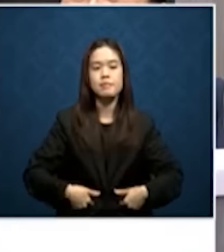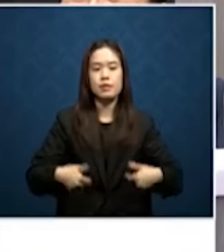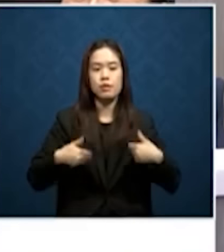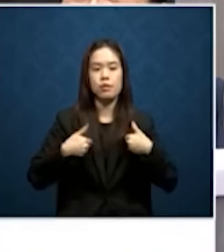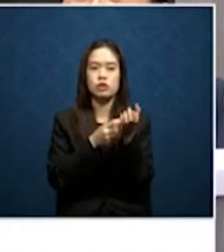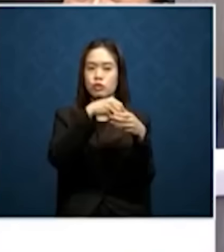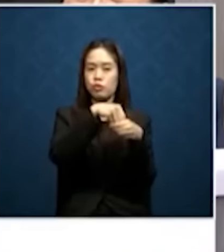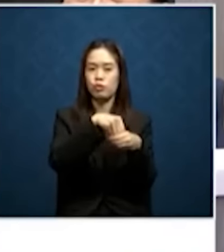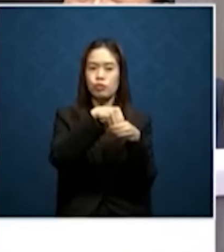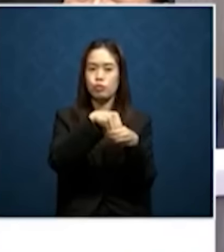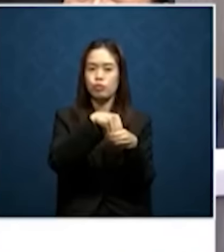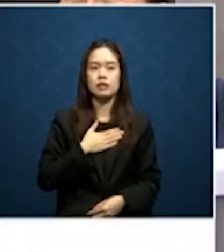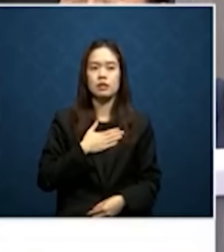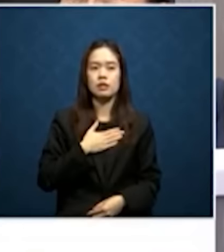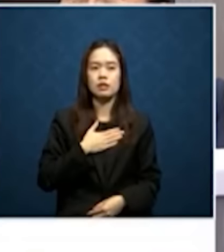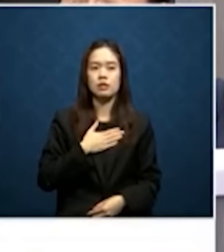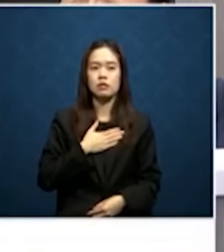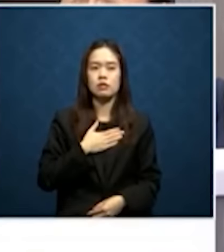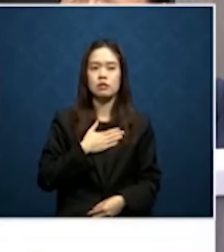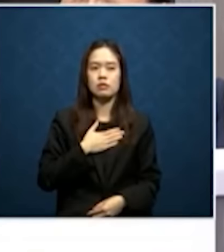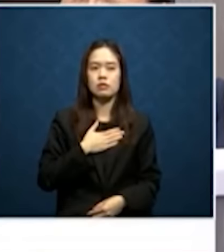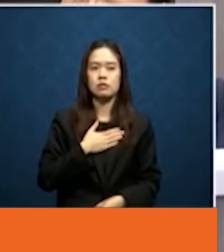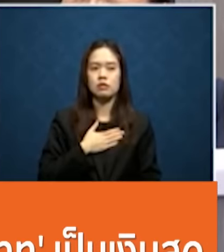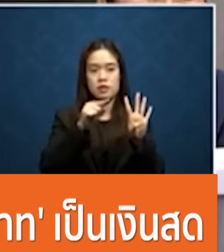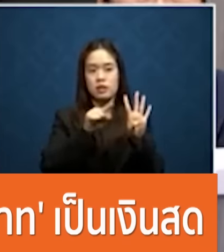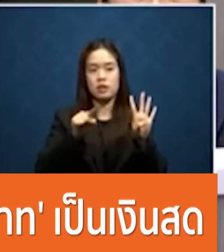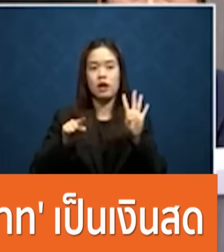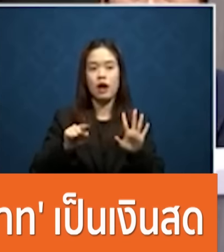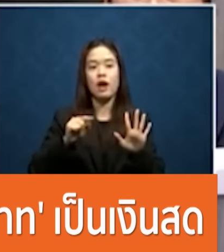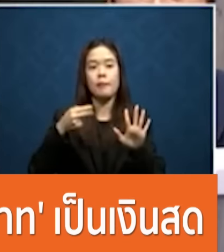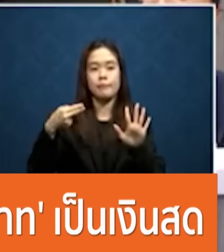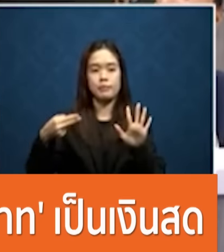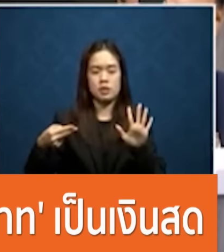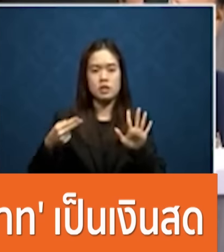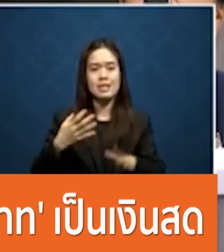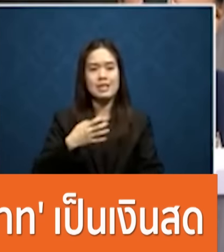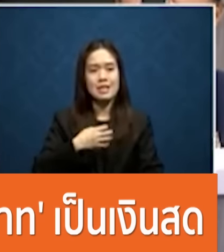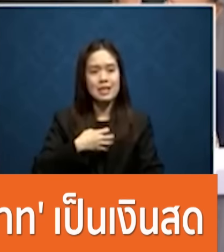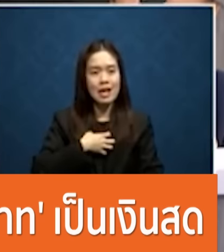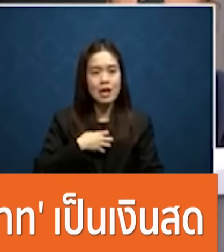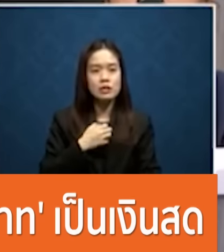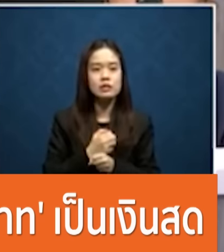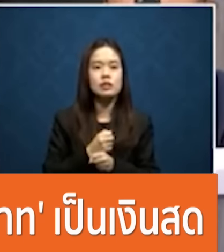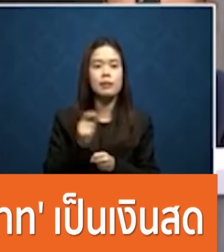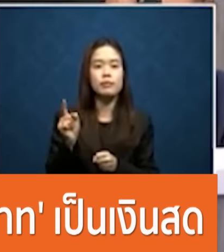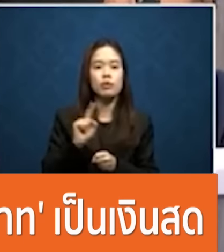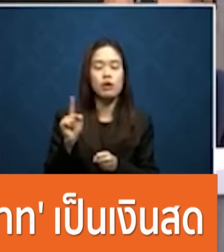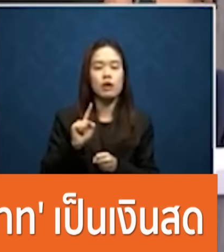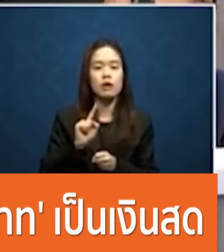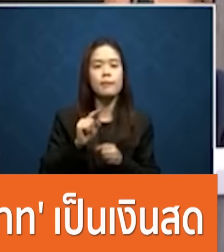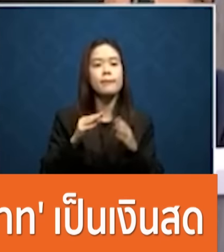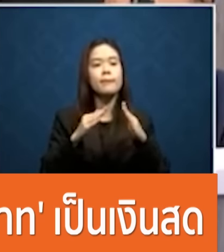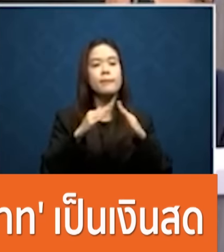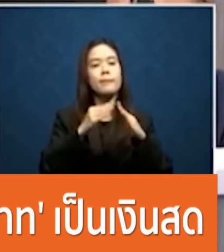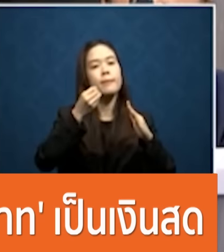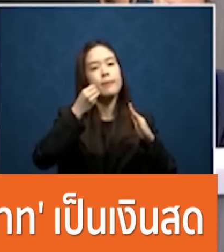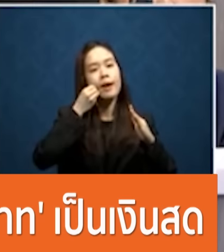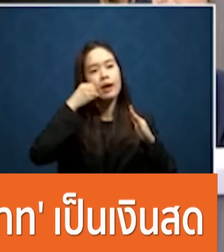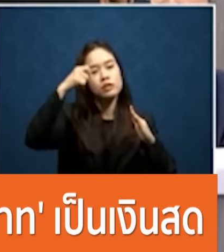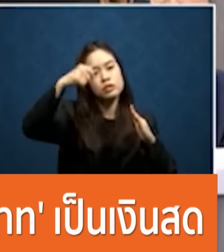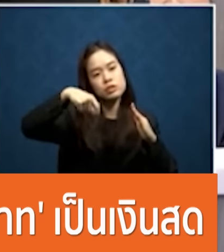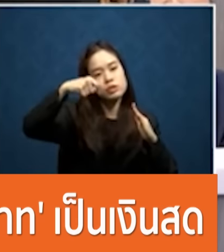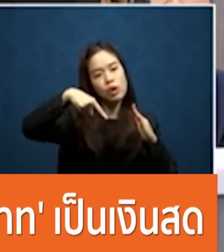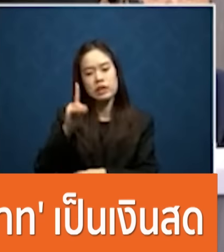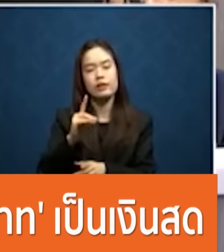เงินดิจิตอลดิฉันก็คิดหนักอยากจะเอาไปซซ่อมแซมบ้านอยากจะเอาไปซื้อวัวซื้อ